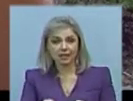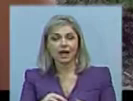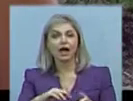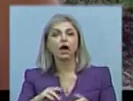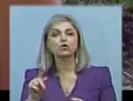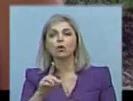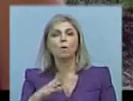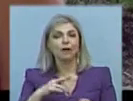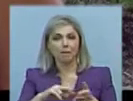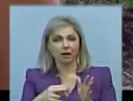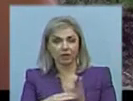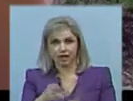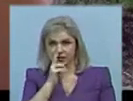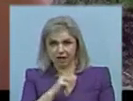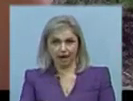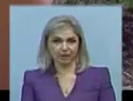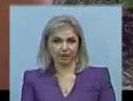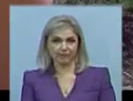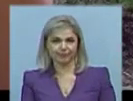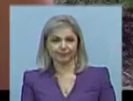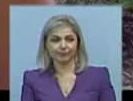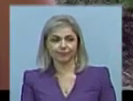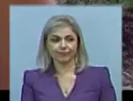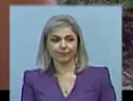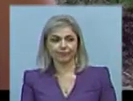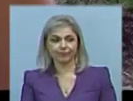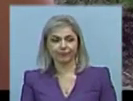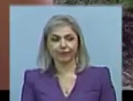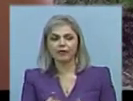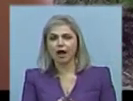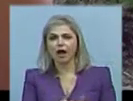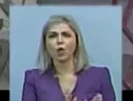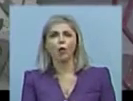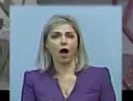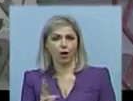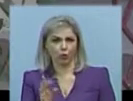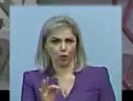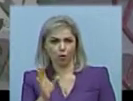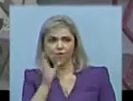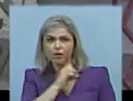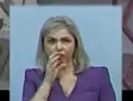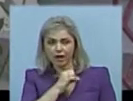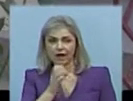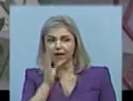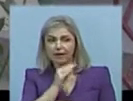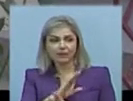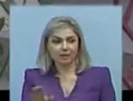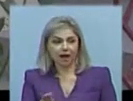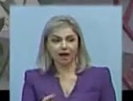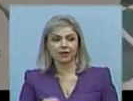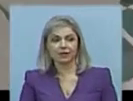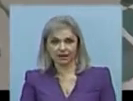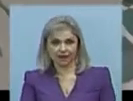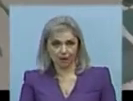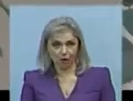заплановані, вони зникали з завідною регулярністю. Ми не встигали їх поновлювати,